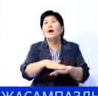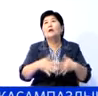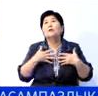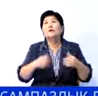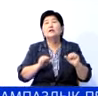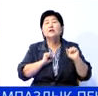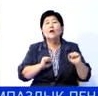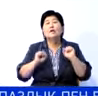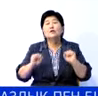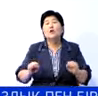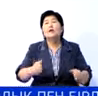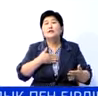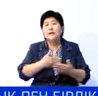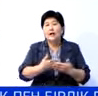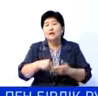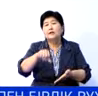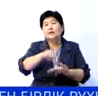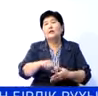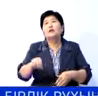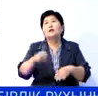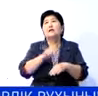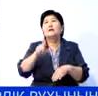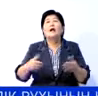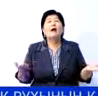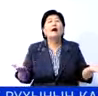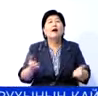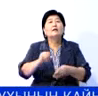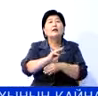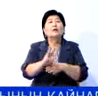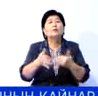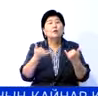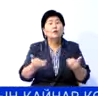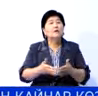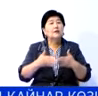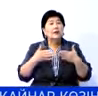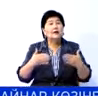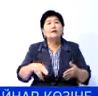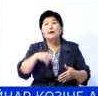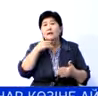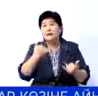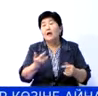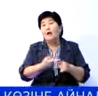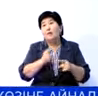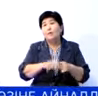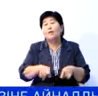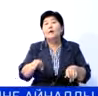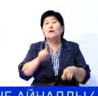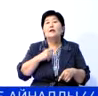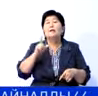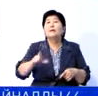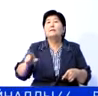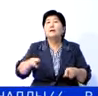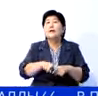денсаулығын сақтауда жанкешті еңбек етіп жүрген аққалаттыларға қандай да құрмет көрсетсек те артық емес. Бүгін қадірлі мамандық иелерінің бір